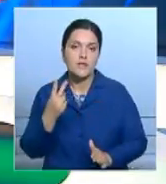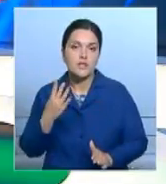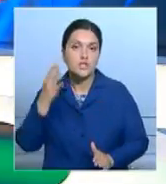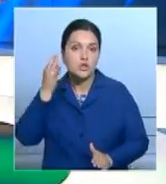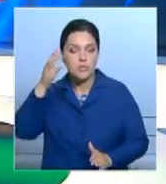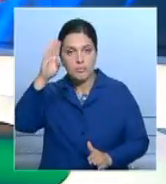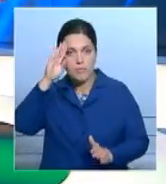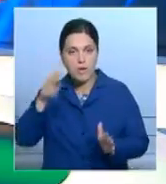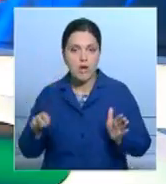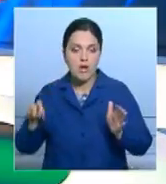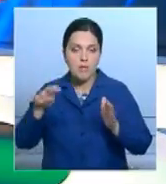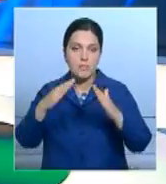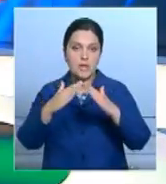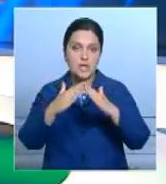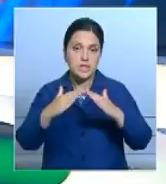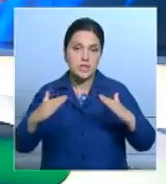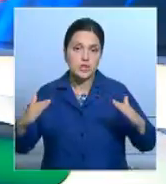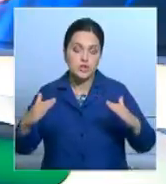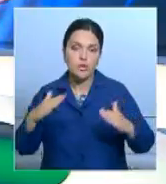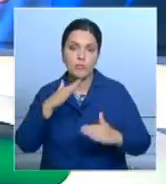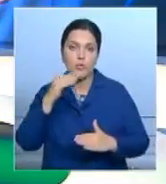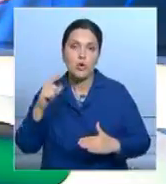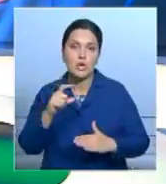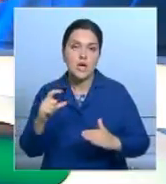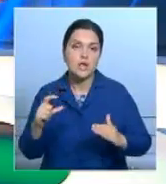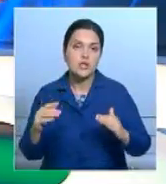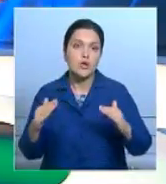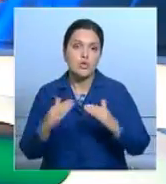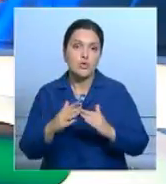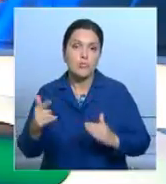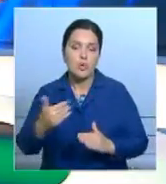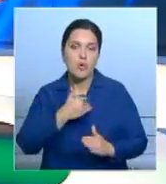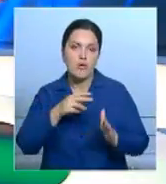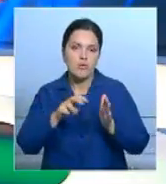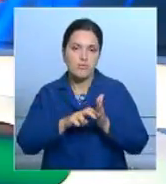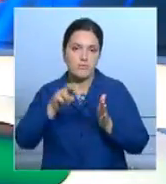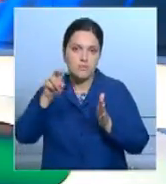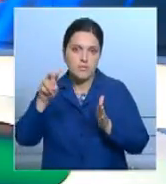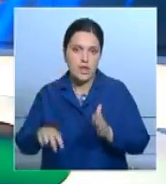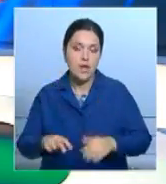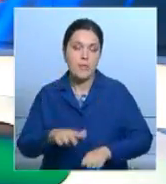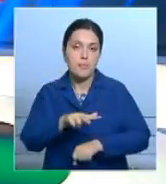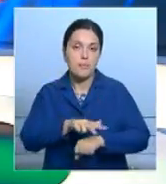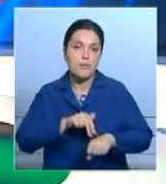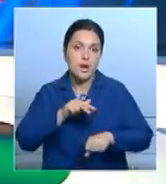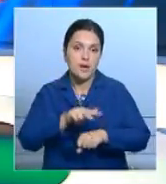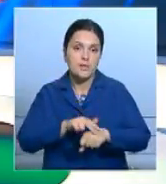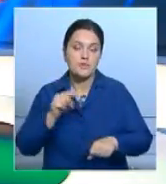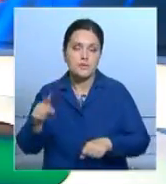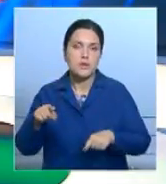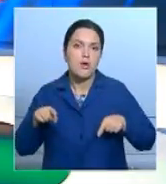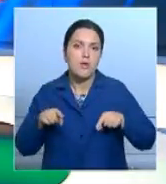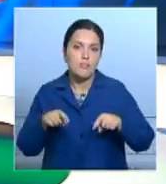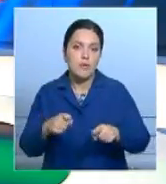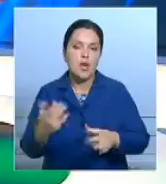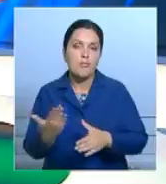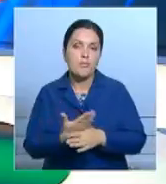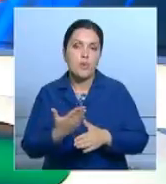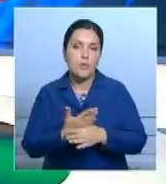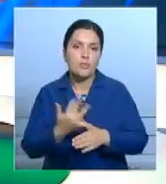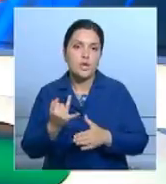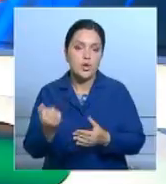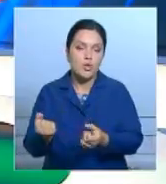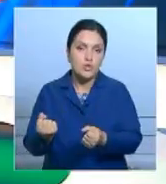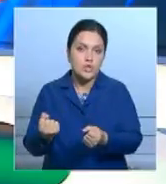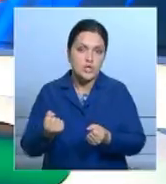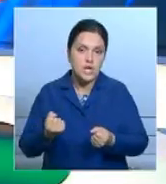самоубийством. 24-летний парень залез на крышу многоэтажного дома и в отчаянии решил сброситься вниз. Страж порядка Азамат Шериизданов кинулся